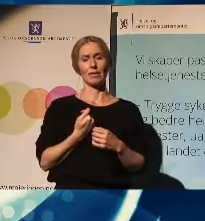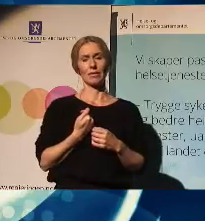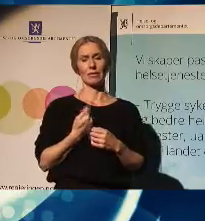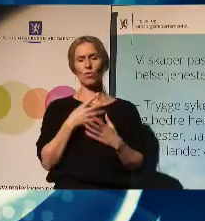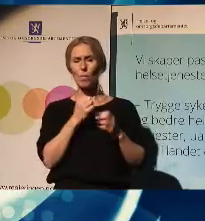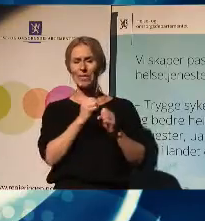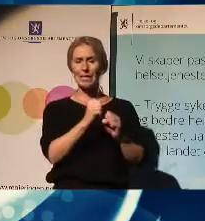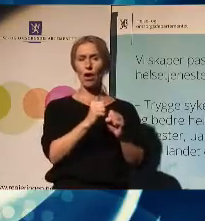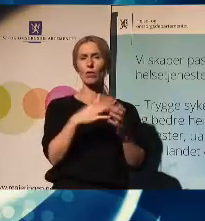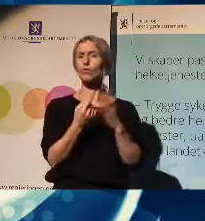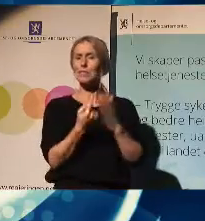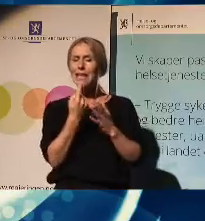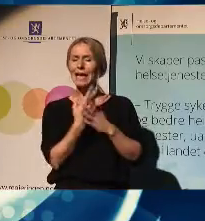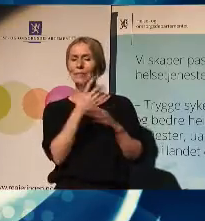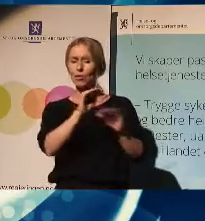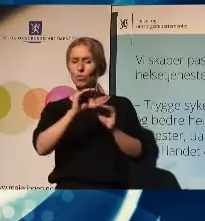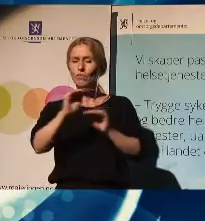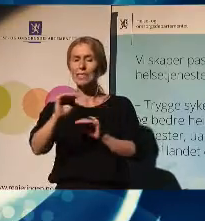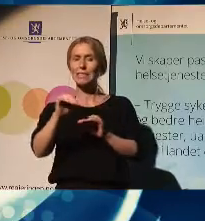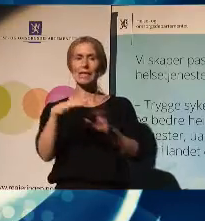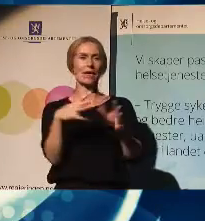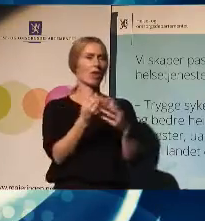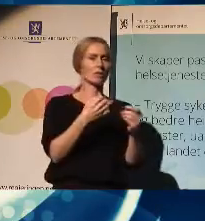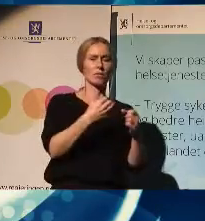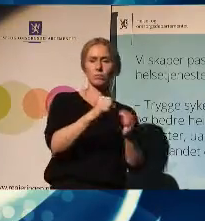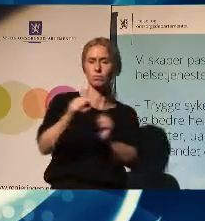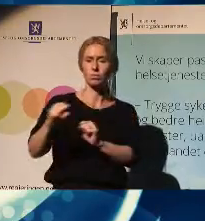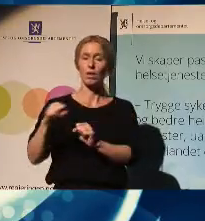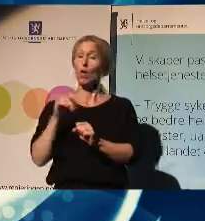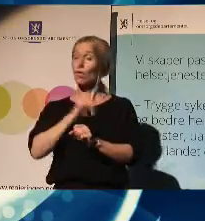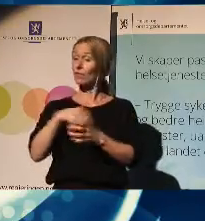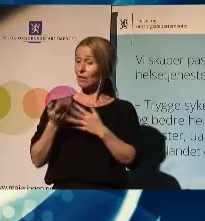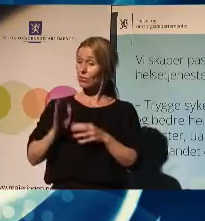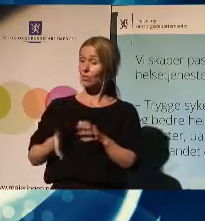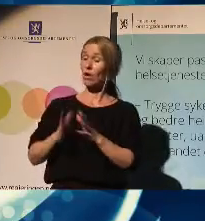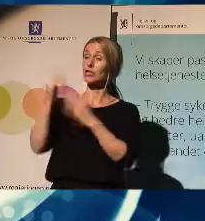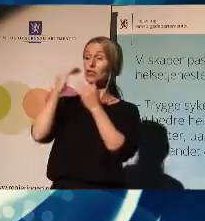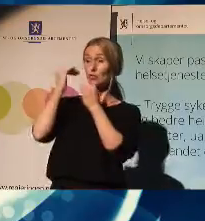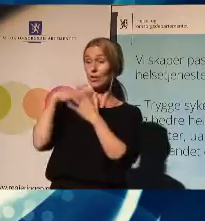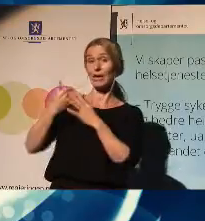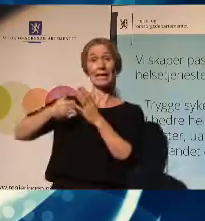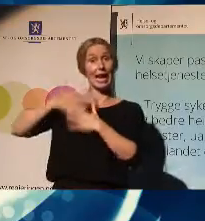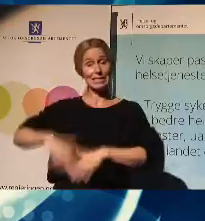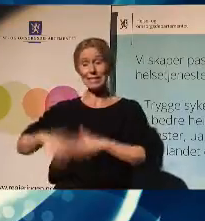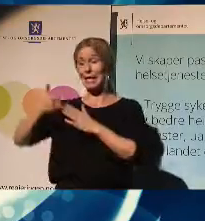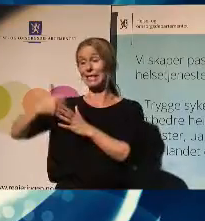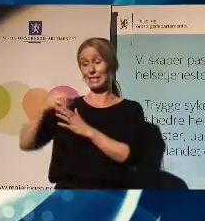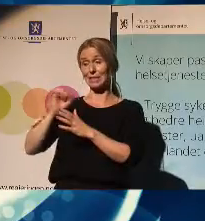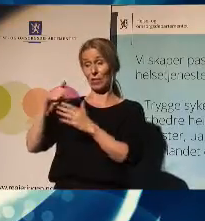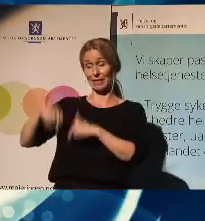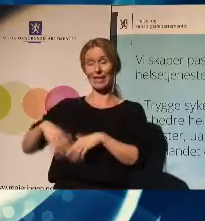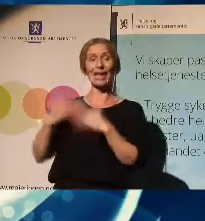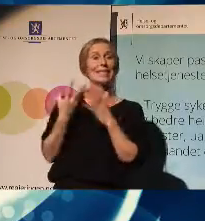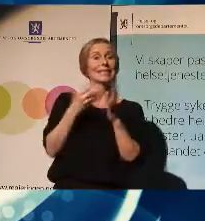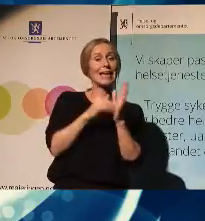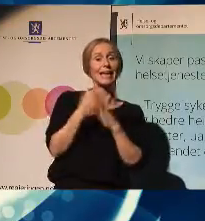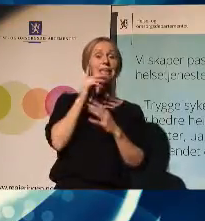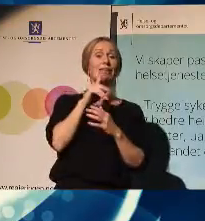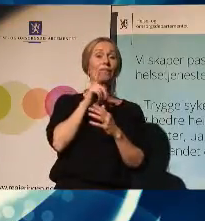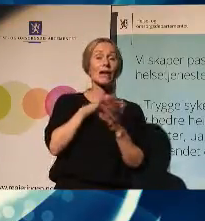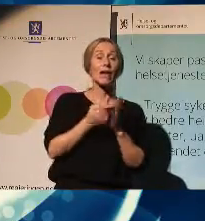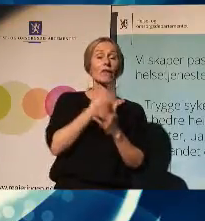kommet i gang, og spesielt med undervisning og sånn da. Og vi kan takke studiet i helseledelse for dette, i tillegg til tilfeldighetene ved at det var